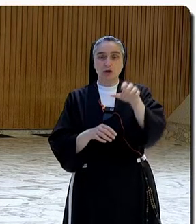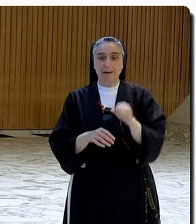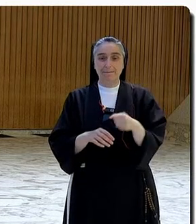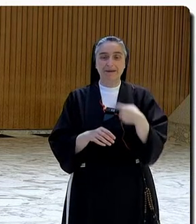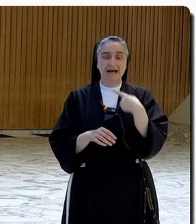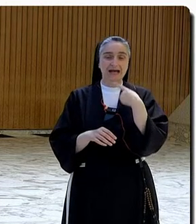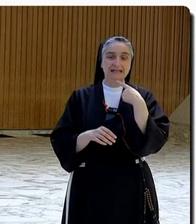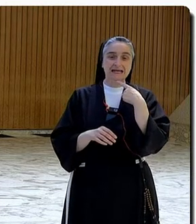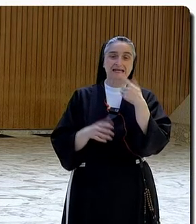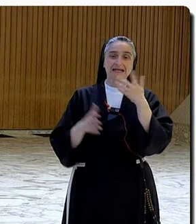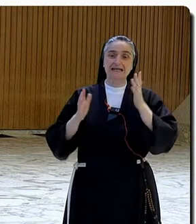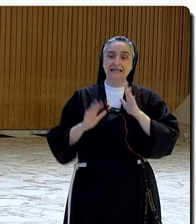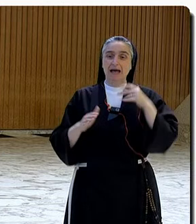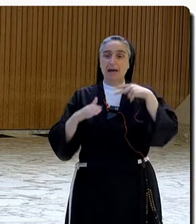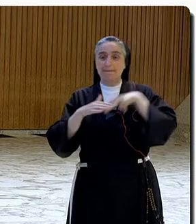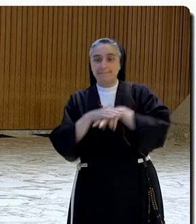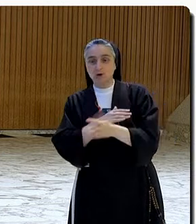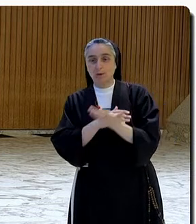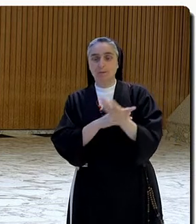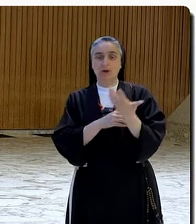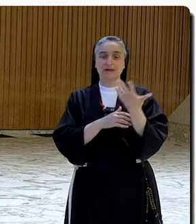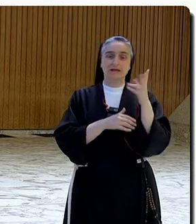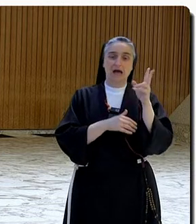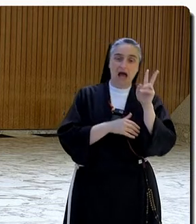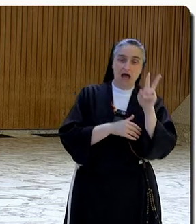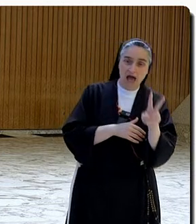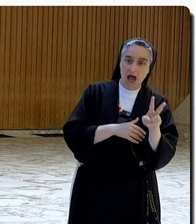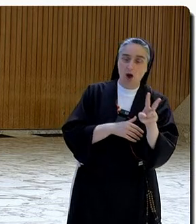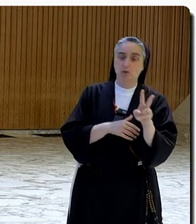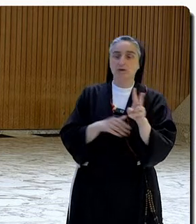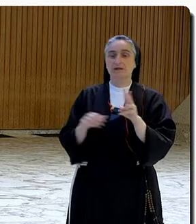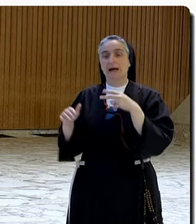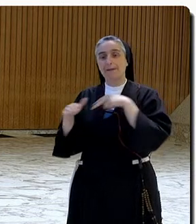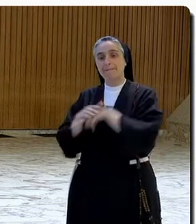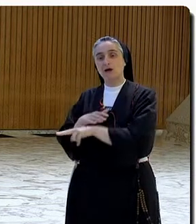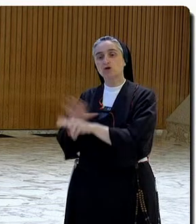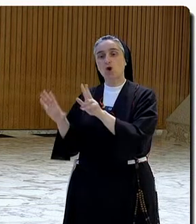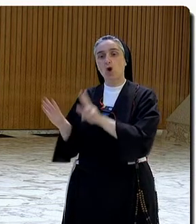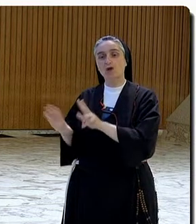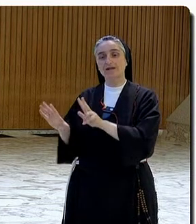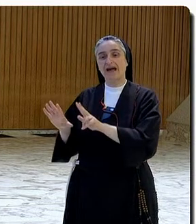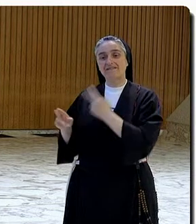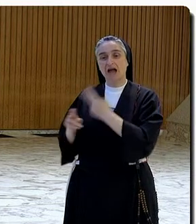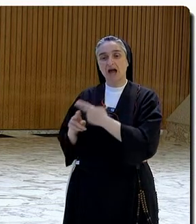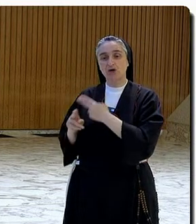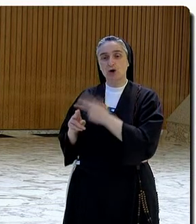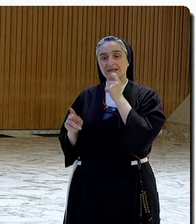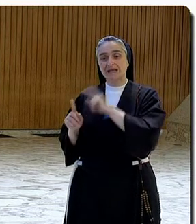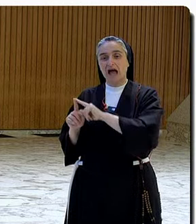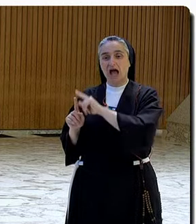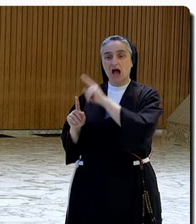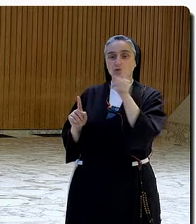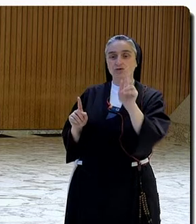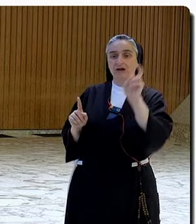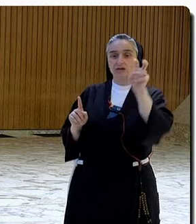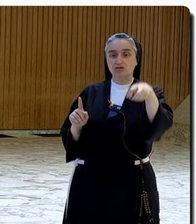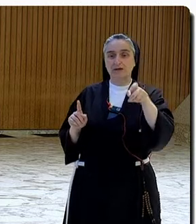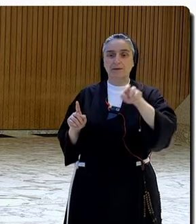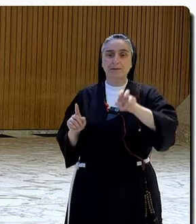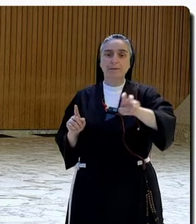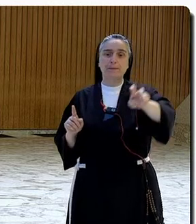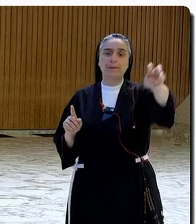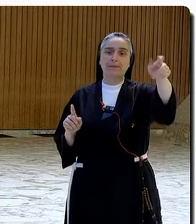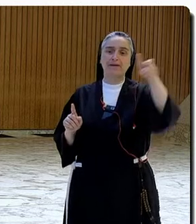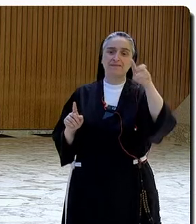chi lo desidera, la metropolitana da Ottaviano, qui vicino, a San Giovanni, per raggiungere il